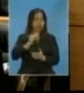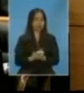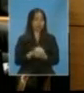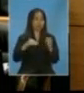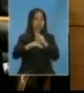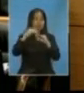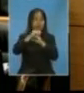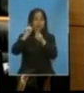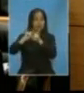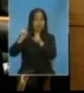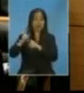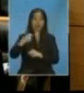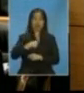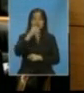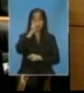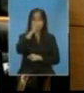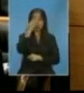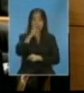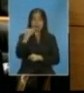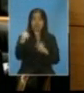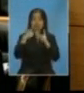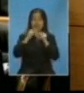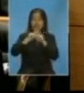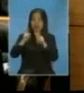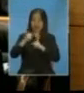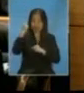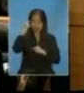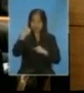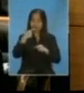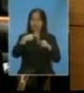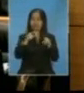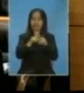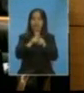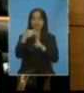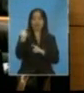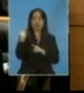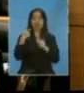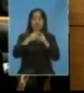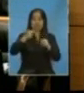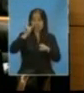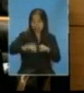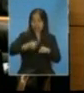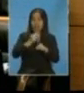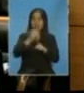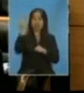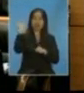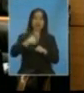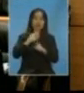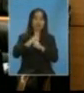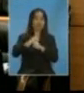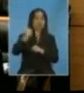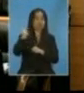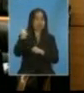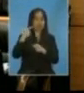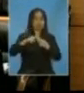านี้อย่างที่ผมกราบเรียนนะครับหลายเรื่องไม่ได้เห็นต่างครับเริ่มจริงๆในสมัยพวกผมแล้วก็บางเรื่อง